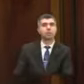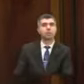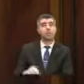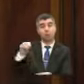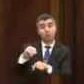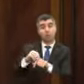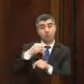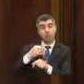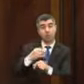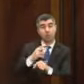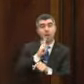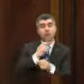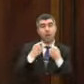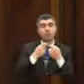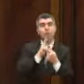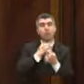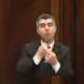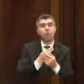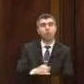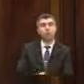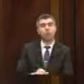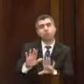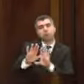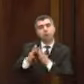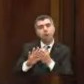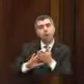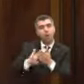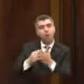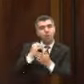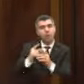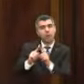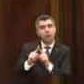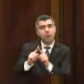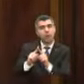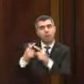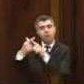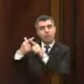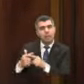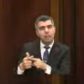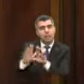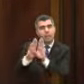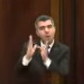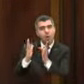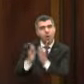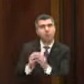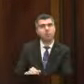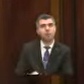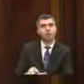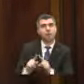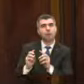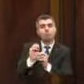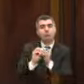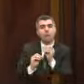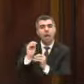سيد رئيس الحكومة في عرضكم أن أغلب المؤشرات الاقتصادية والمالية اليوم تطورت بشكل